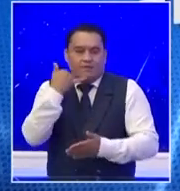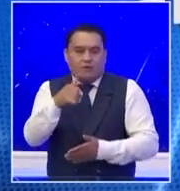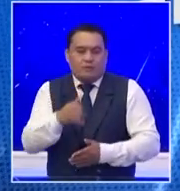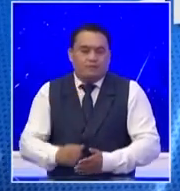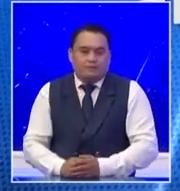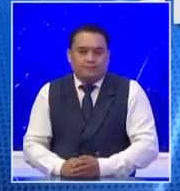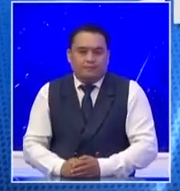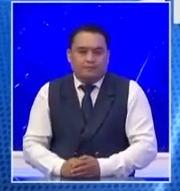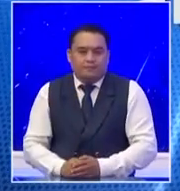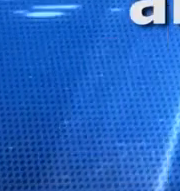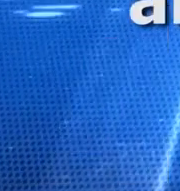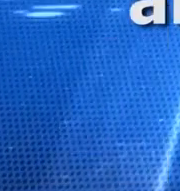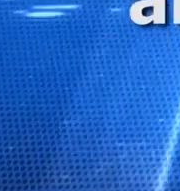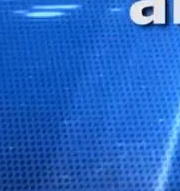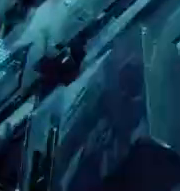kgn@mail.ru.